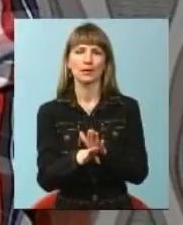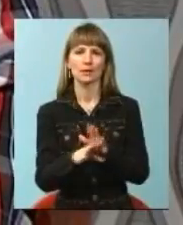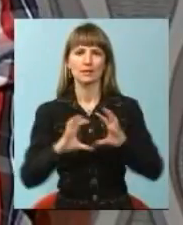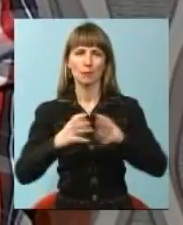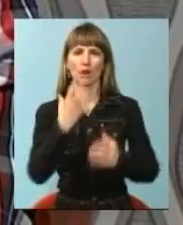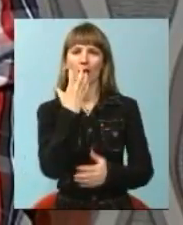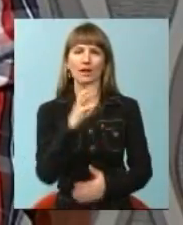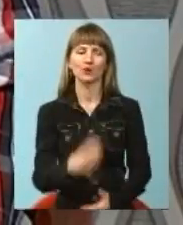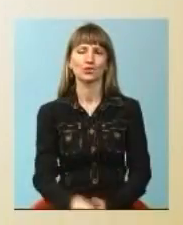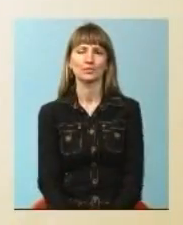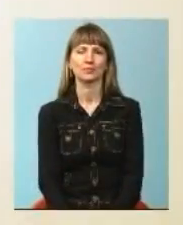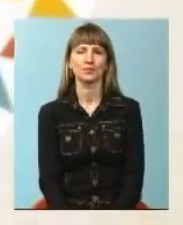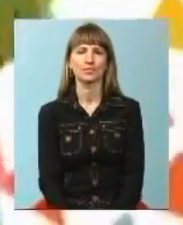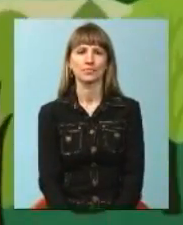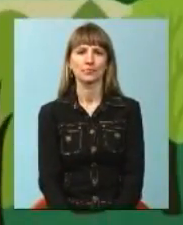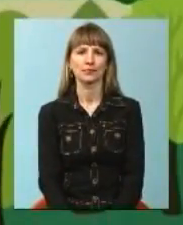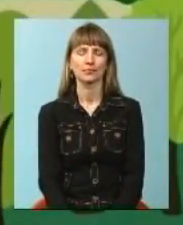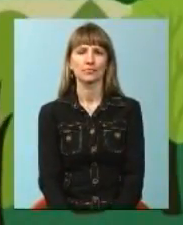гаряче.